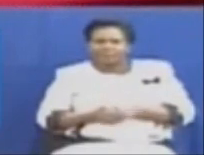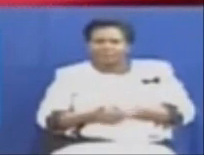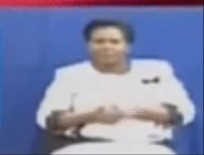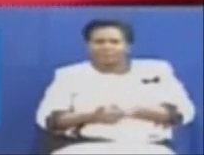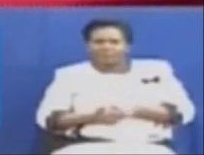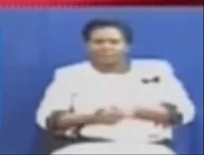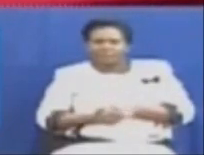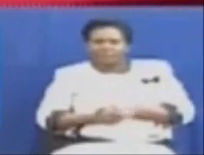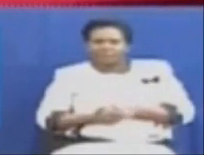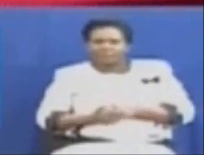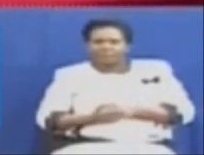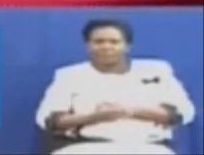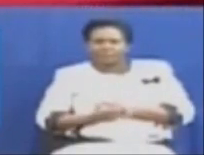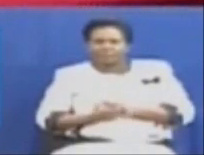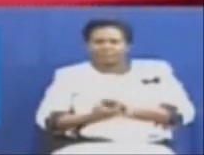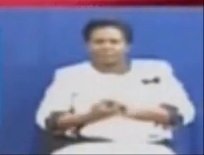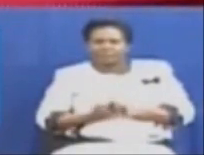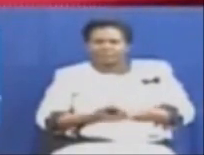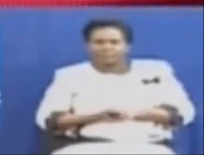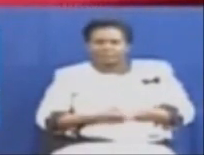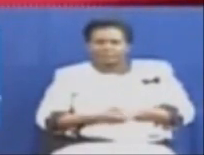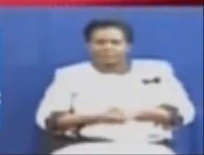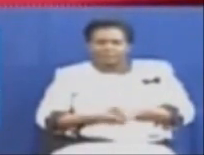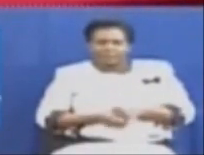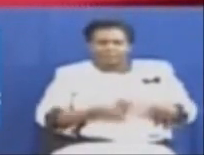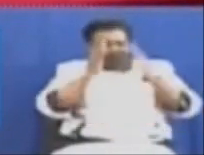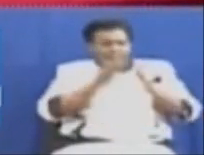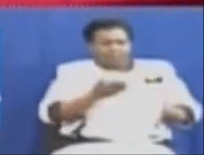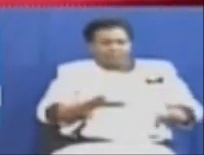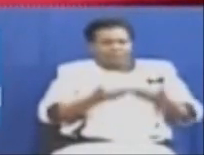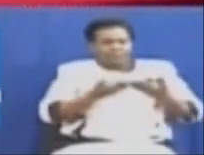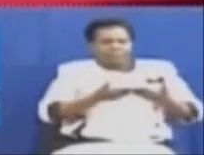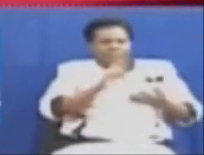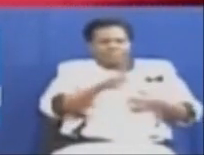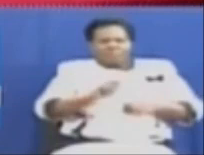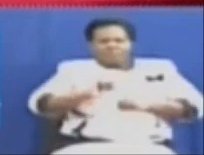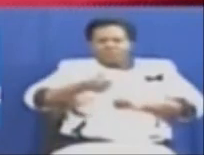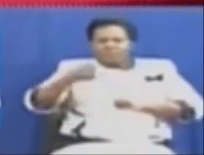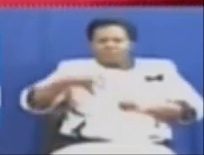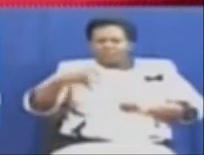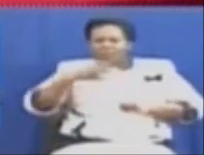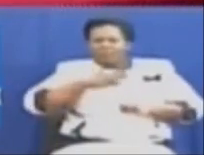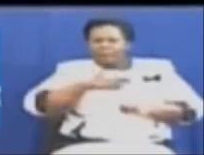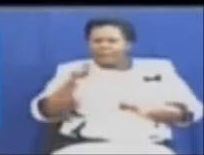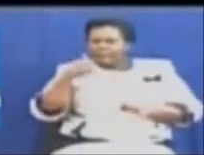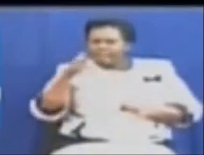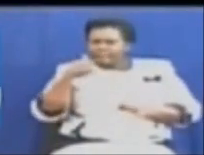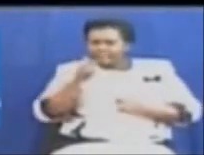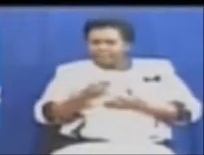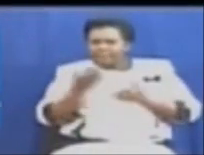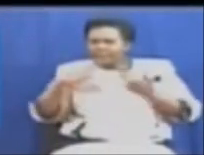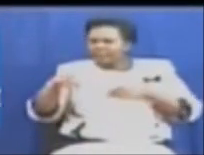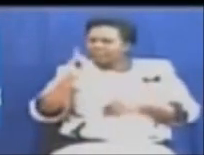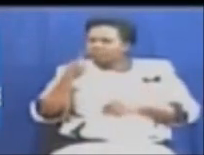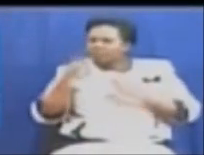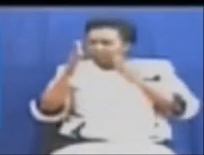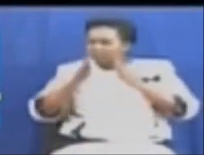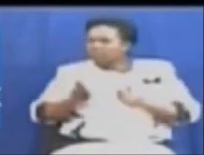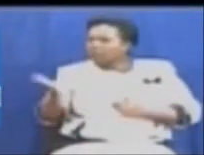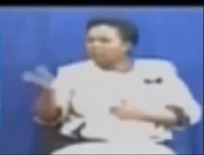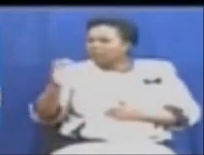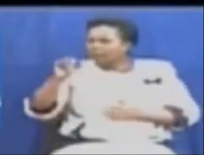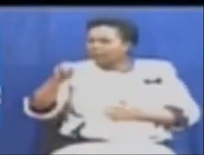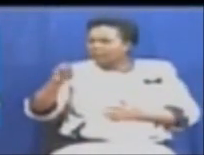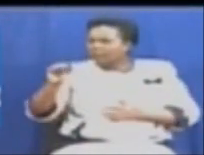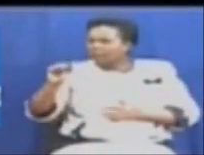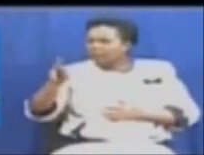Mheshimiwa Hussein Amar, swali la nyongeza. Asante Mheshimiwa Naibu Spika. Napenda kumuuliza Naibu Waziri, kwa